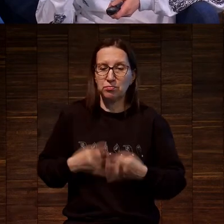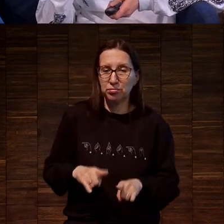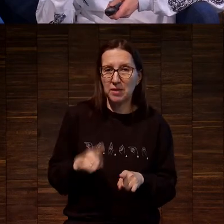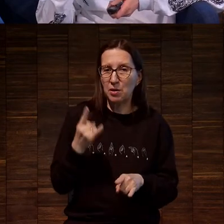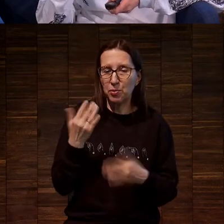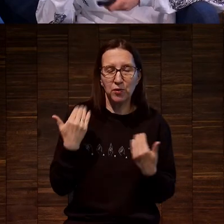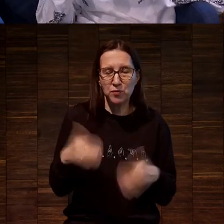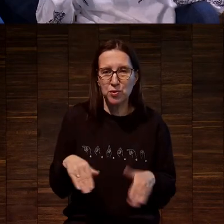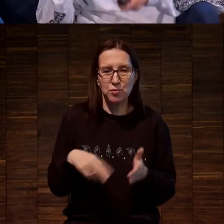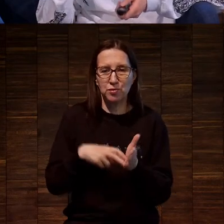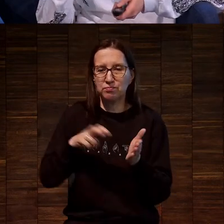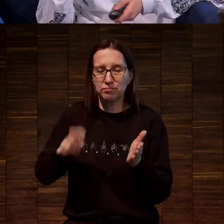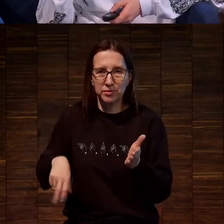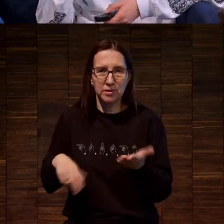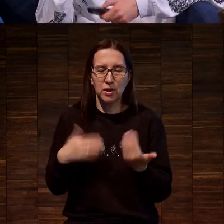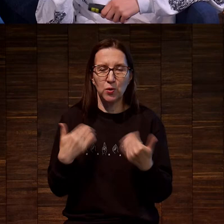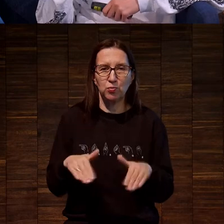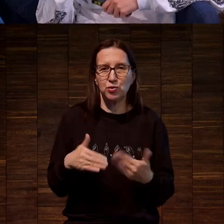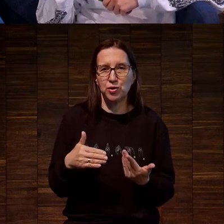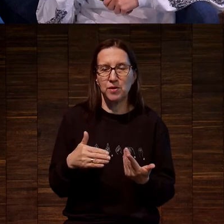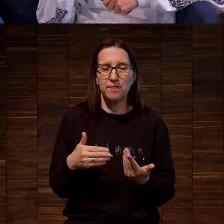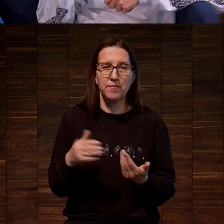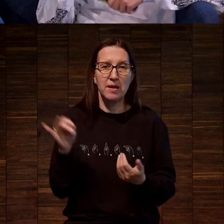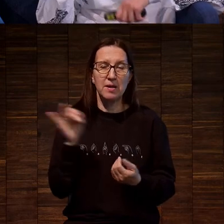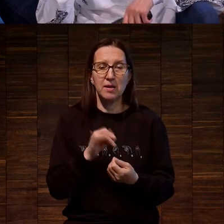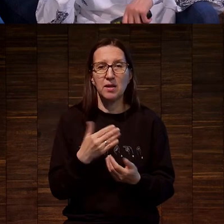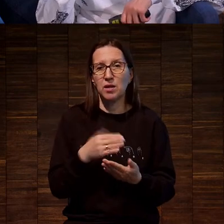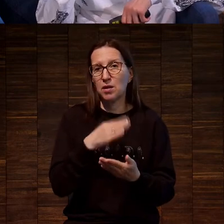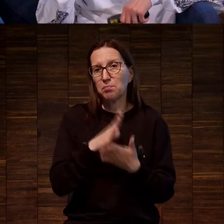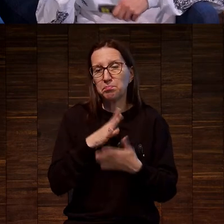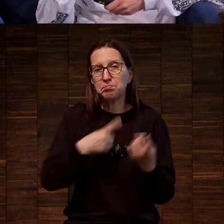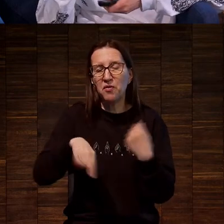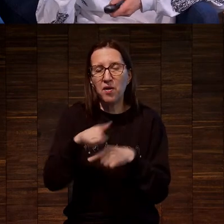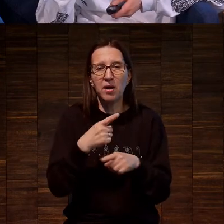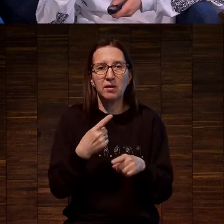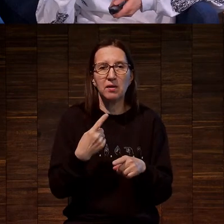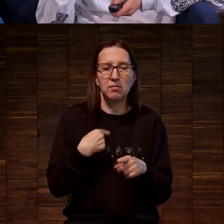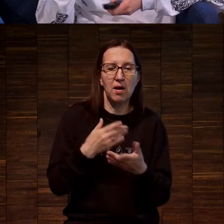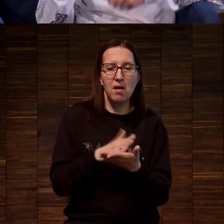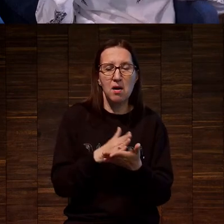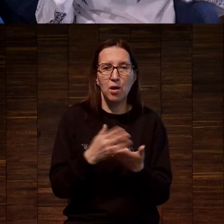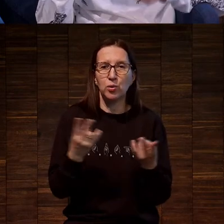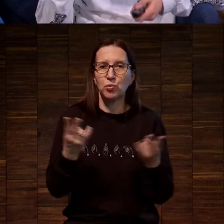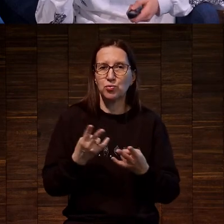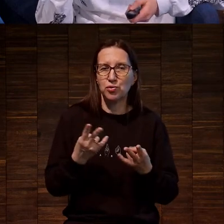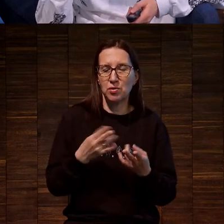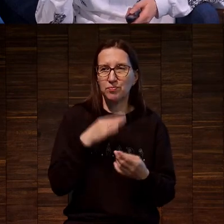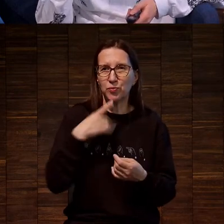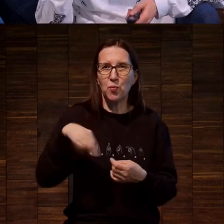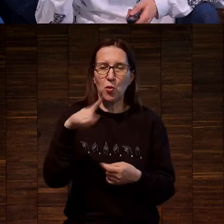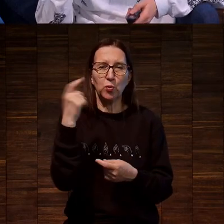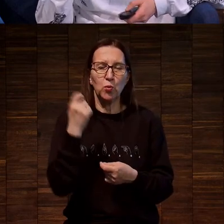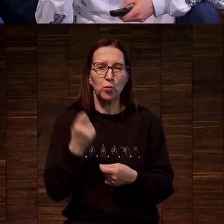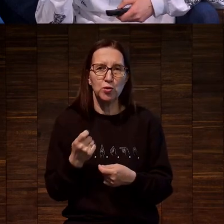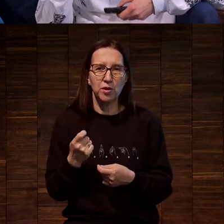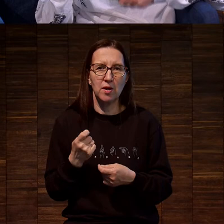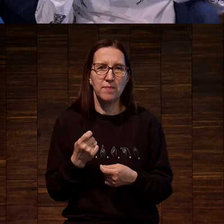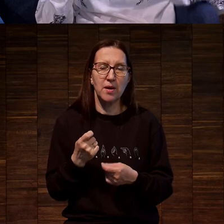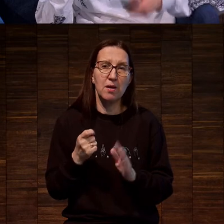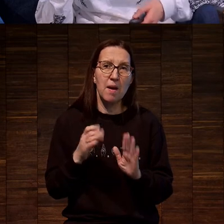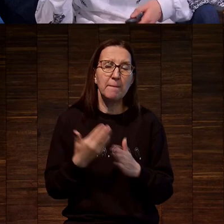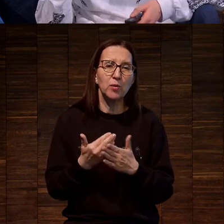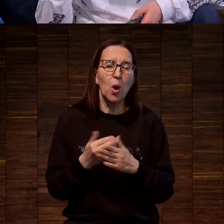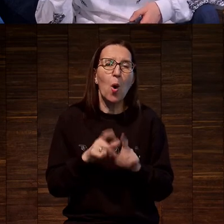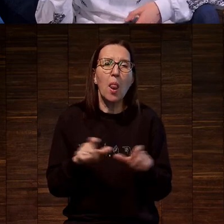из профессиональной вот этой среды. Потом для многих выбор между карьерой. Многие художники, не художники,